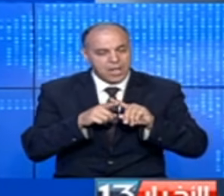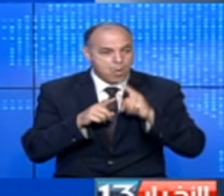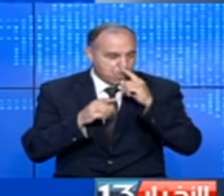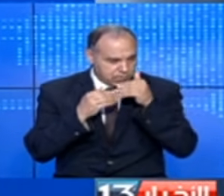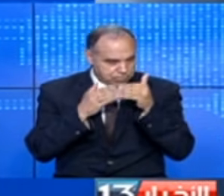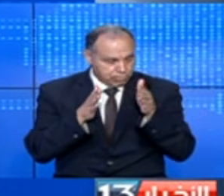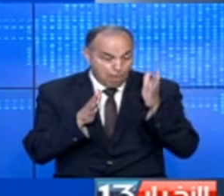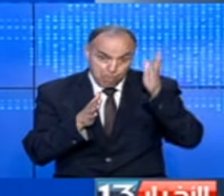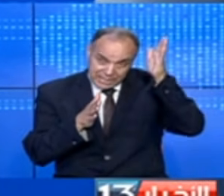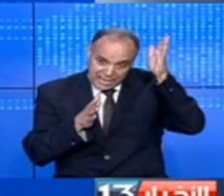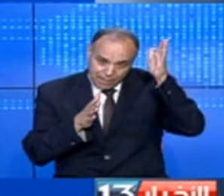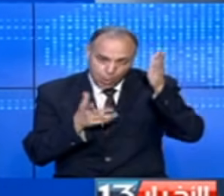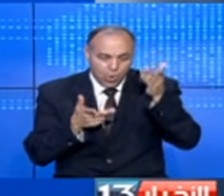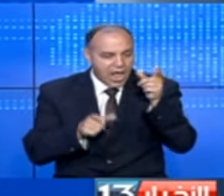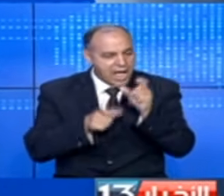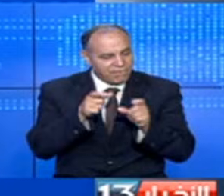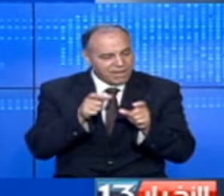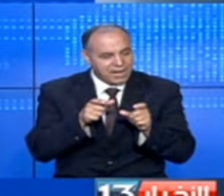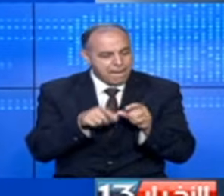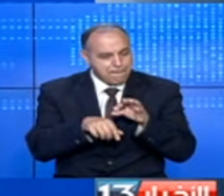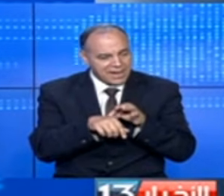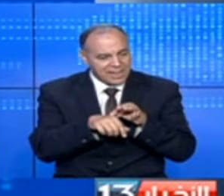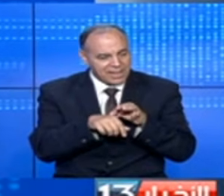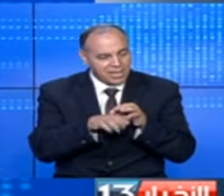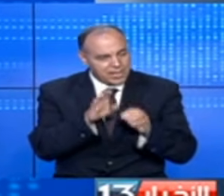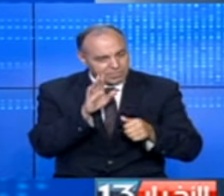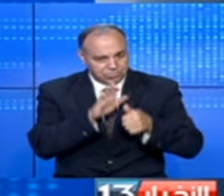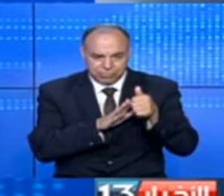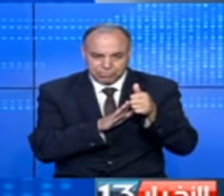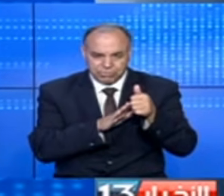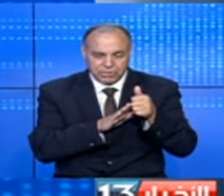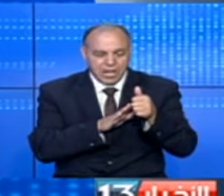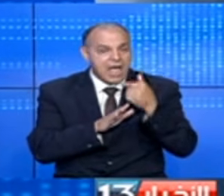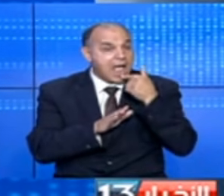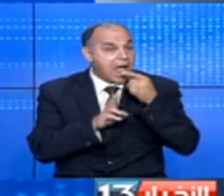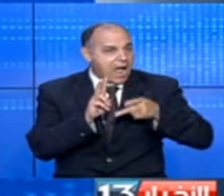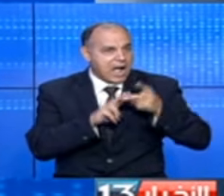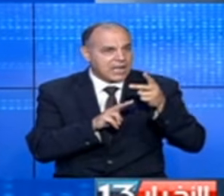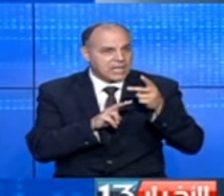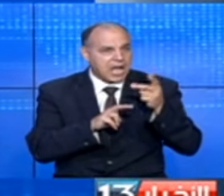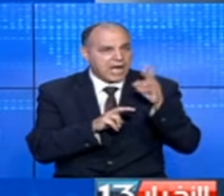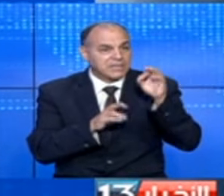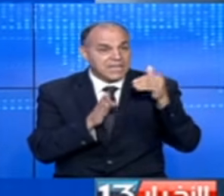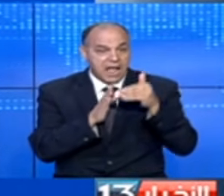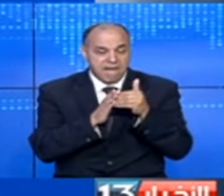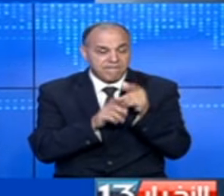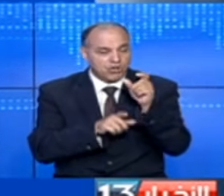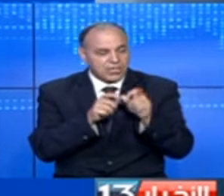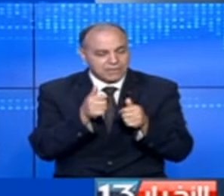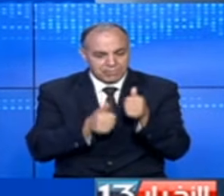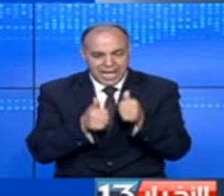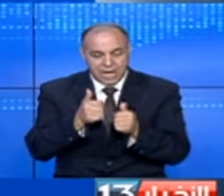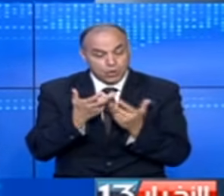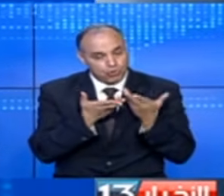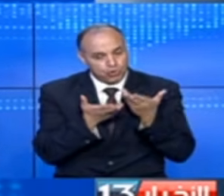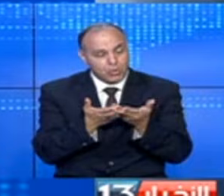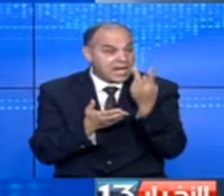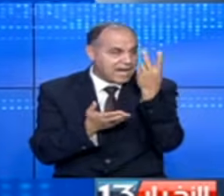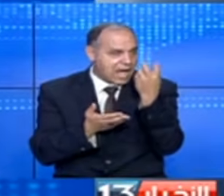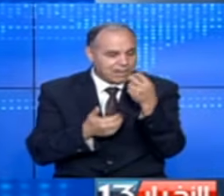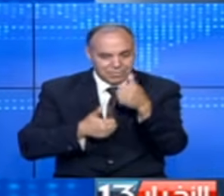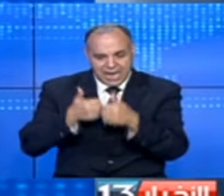المجال مستقبلا لهؤلاء الأطفال للتميز. وللتذكير فإن أكثر من 50,000 مترشح يواصلون لليوم